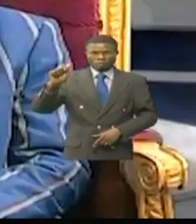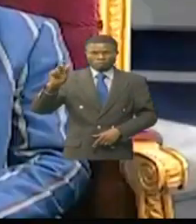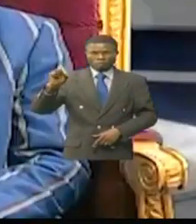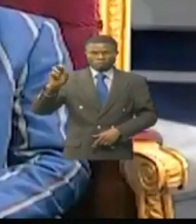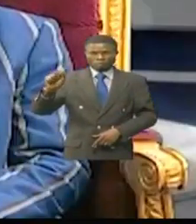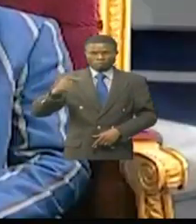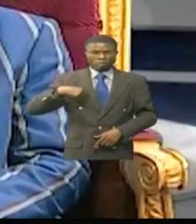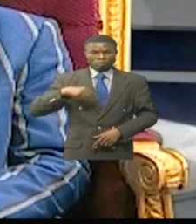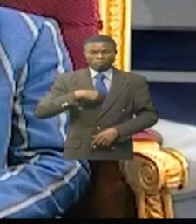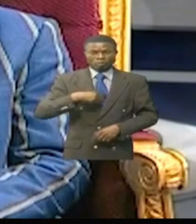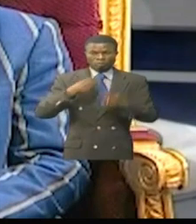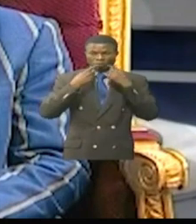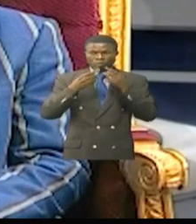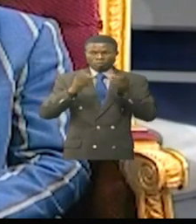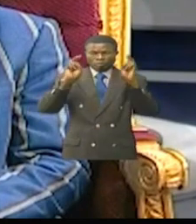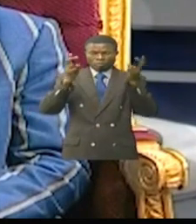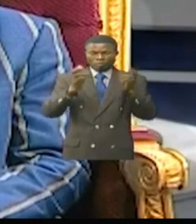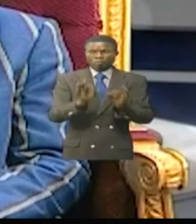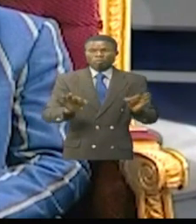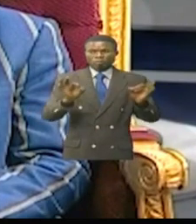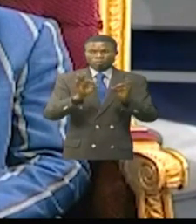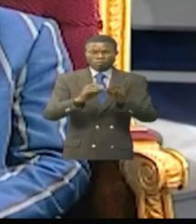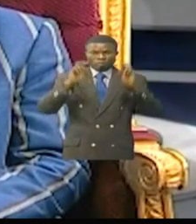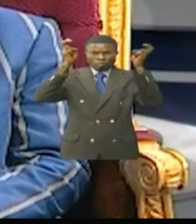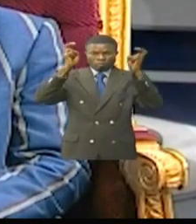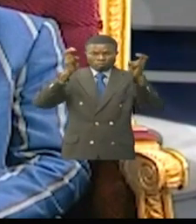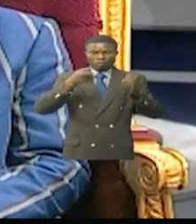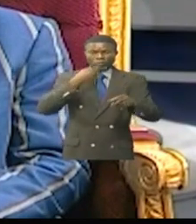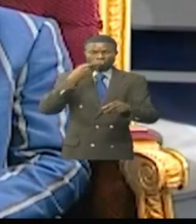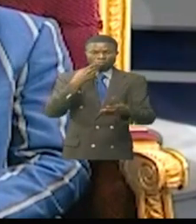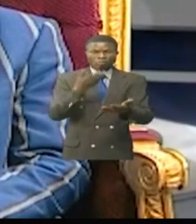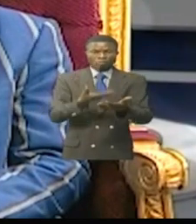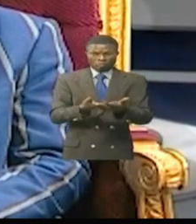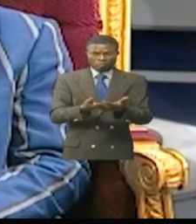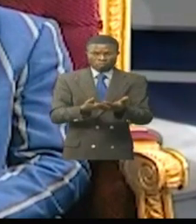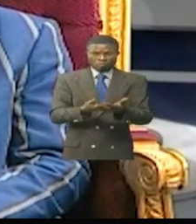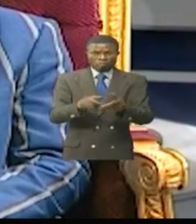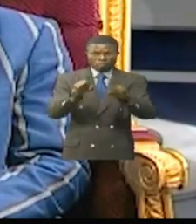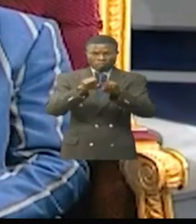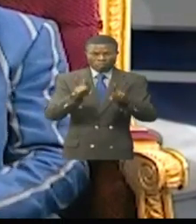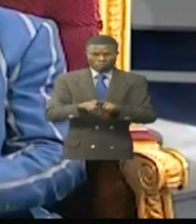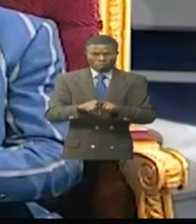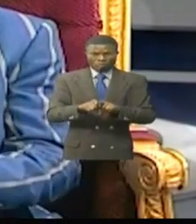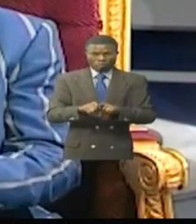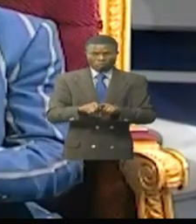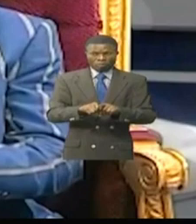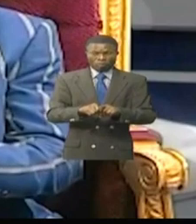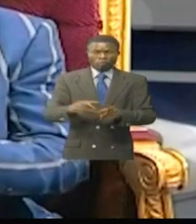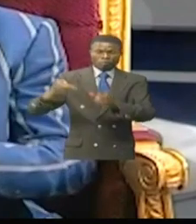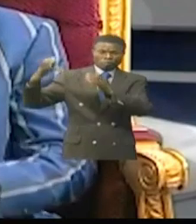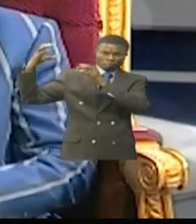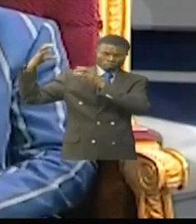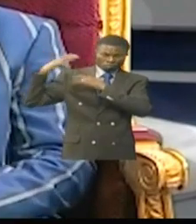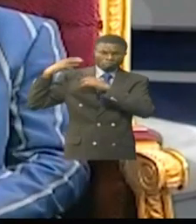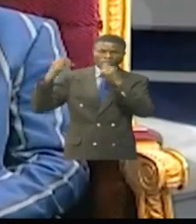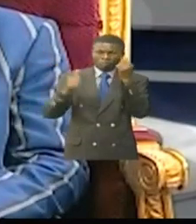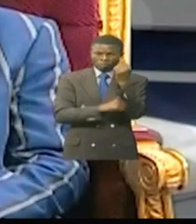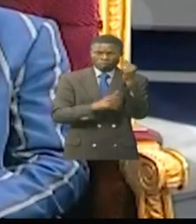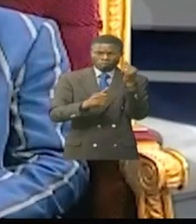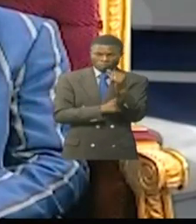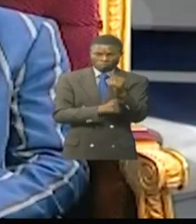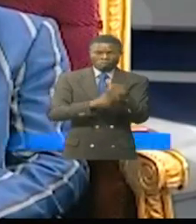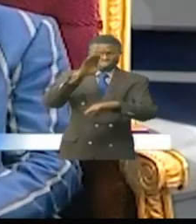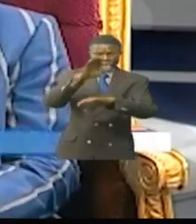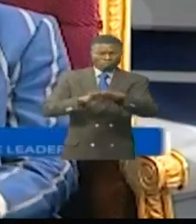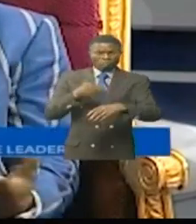Nous nous sommes dit, vu l'importance des thèmes que nous pensons développer, vu aussi les charges des personnes que nous avons